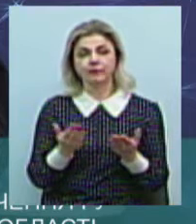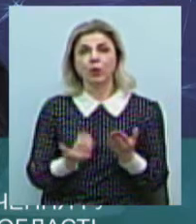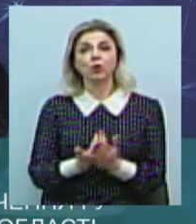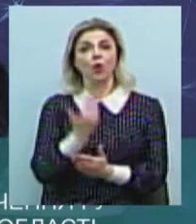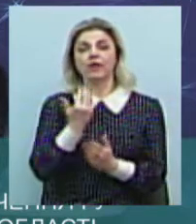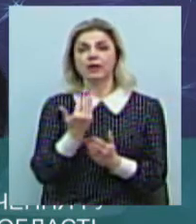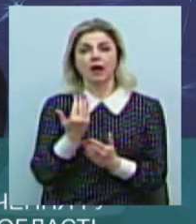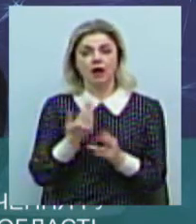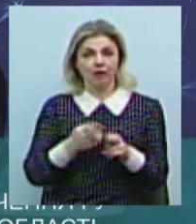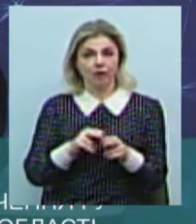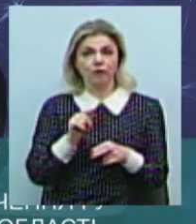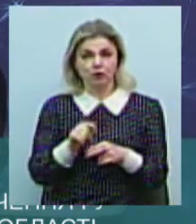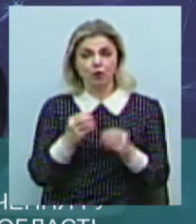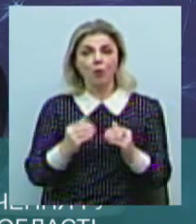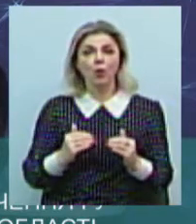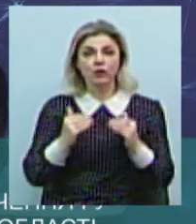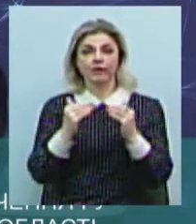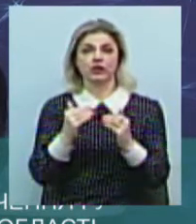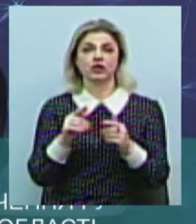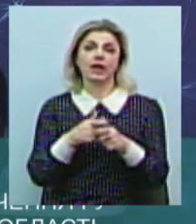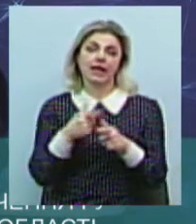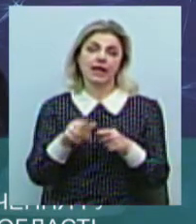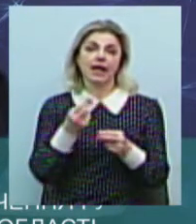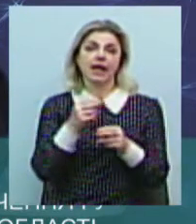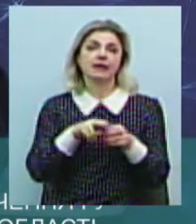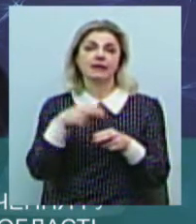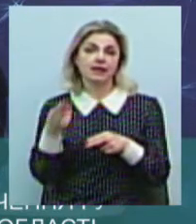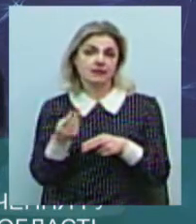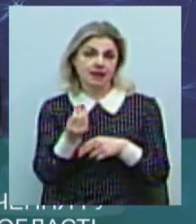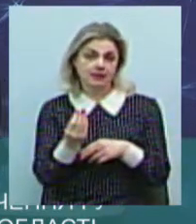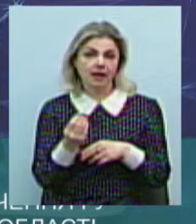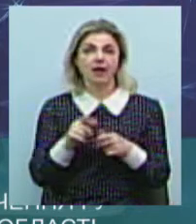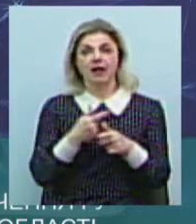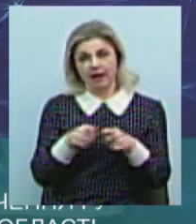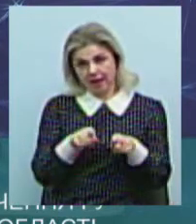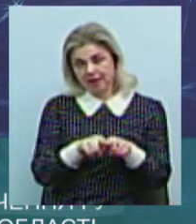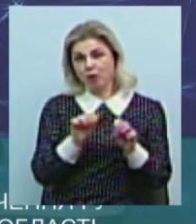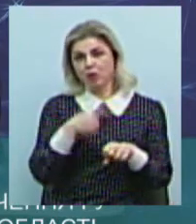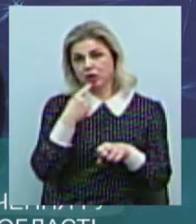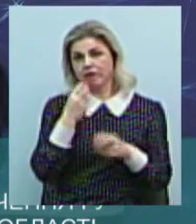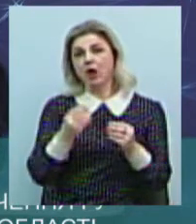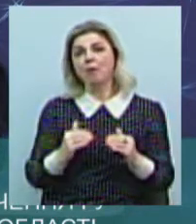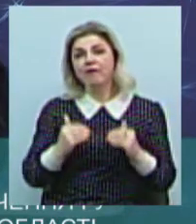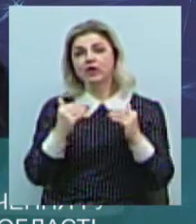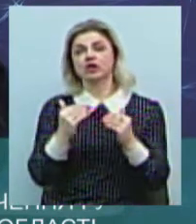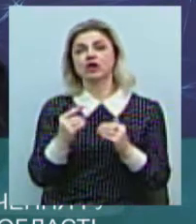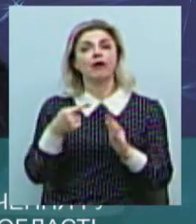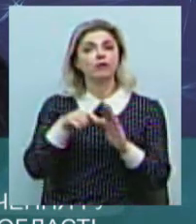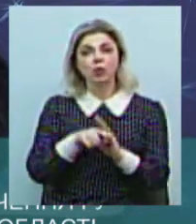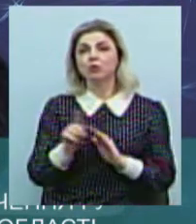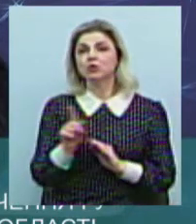новина в цьому підвищенні, скажімо, чи індексації, тут можна називати і так, і індексація, і підвищення, в тому, що